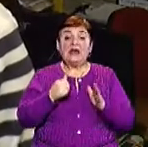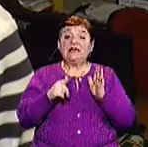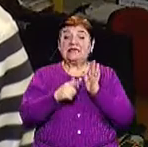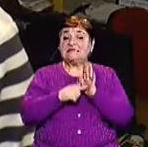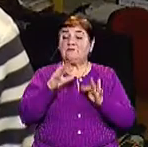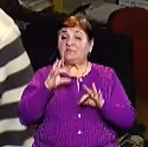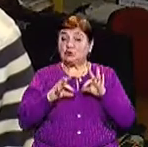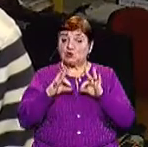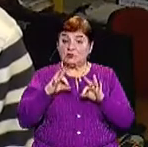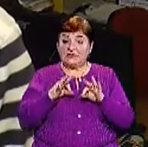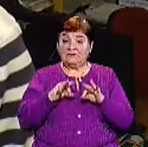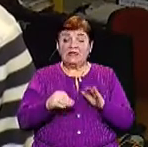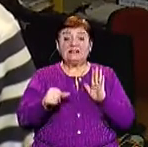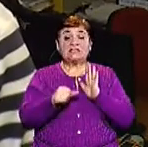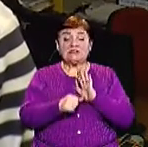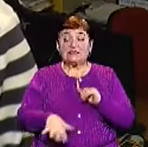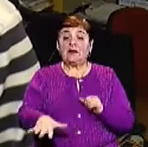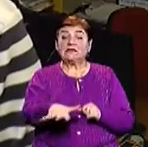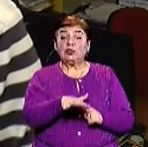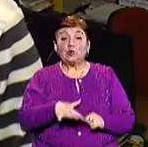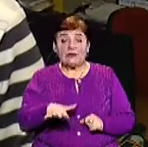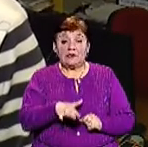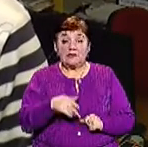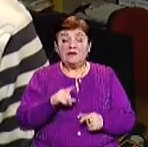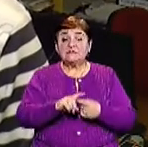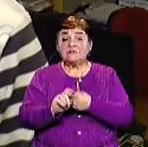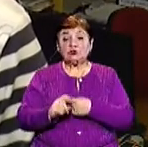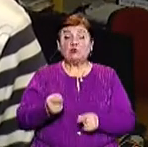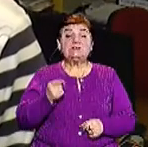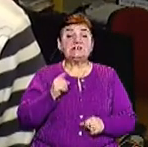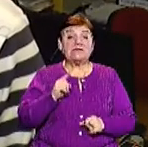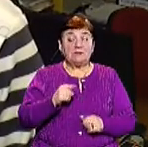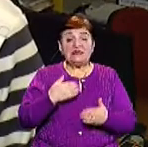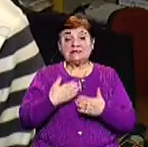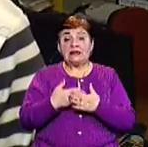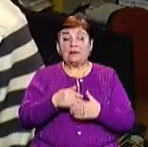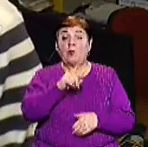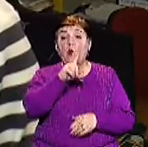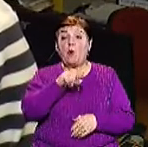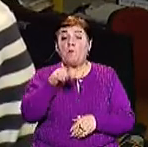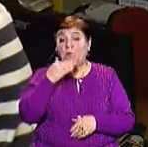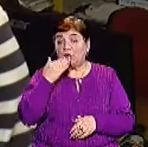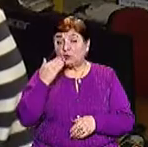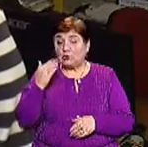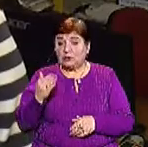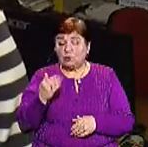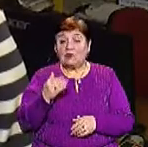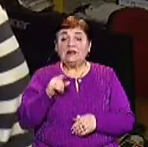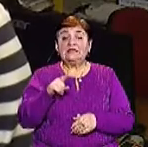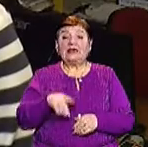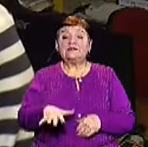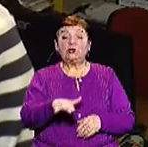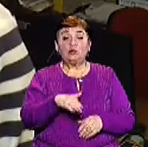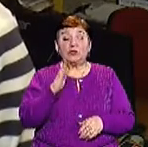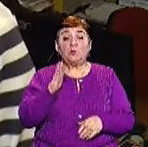були перевищені на 6 адміністративних територіях. І у зв'язку з цим, і за даними моніторингу відвідуваності, на деяких територіях